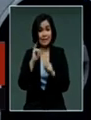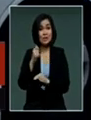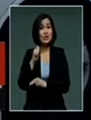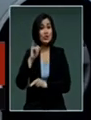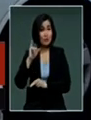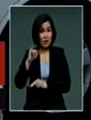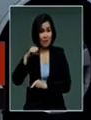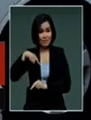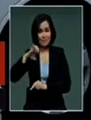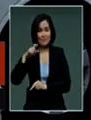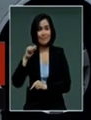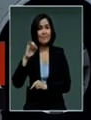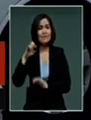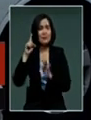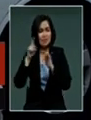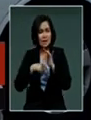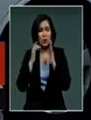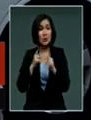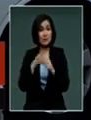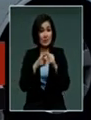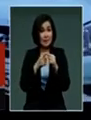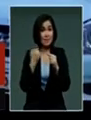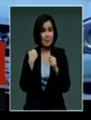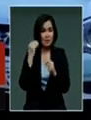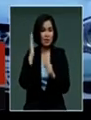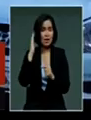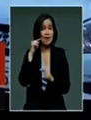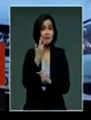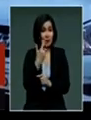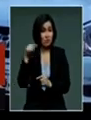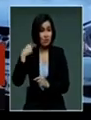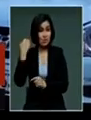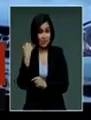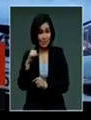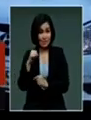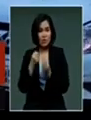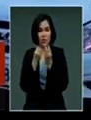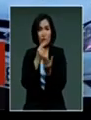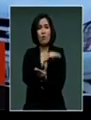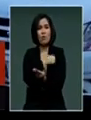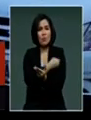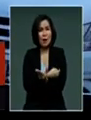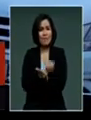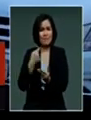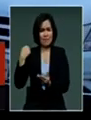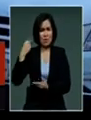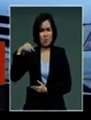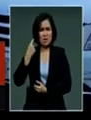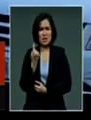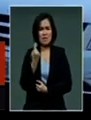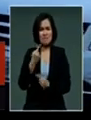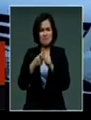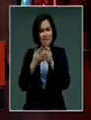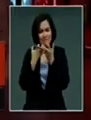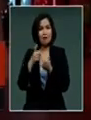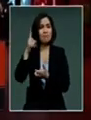ครับ ในส่วนของผู้บาดเจ็บนะครับซึ่งเป็นชาย3 คนแล้วก็หญิง10 คนนั้นได้ถูกนำตัวส่งโรงพยาบาลแต่ว่าหญิงคนนึงเนี่ยเสียชีวิตเพราะว่าบาดเจ็บส